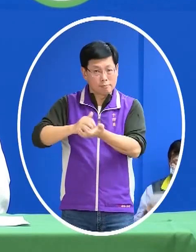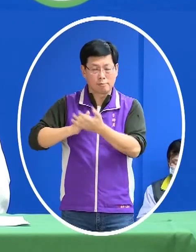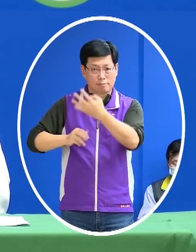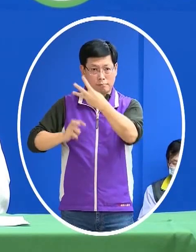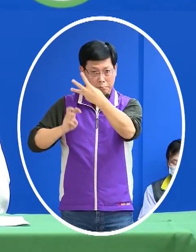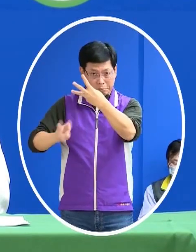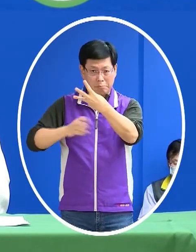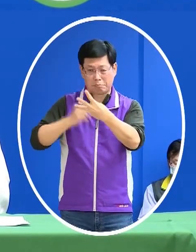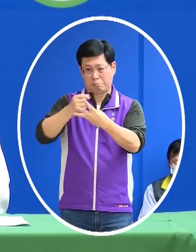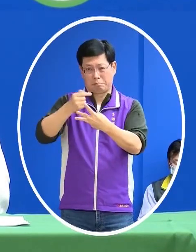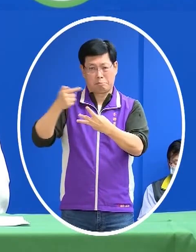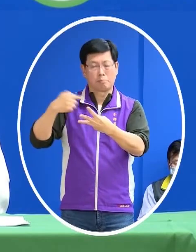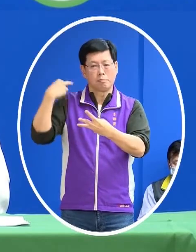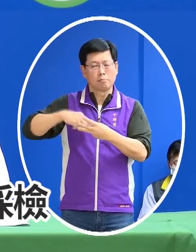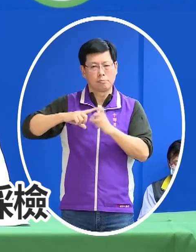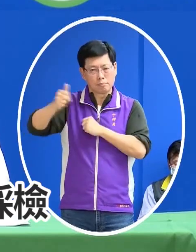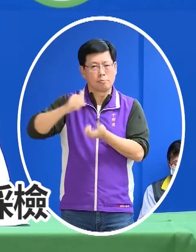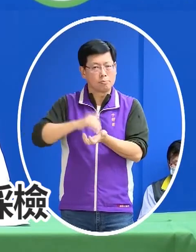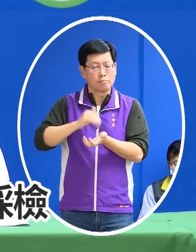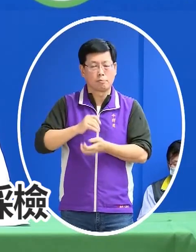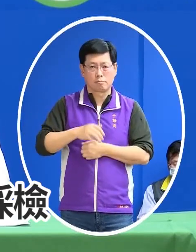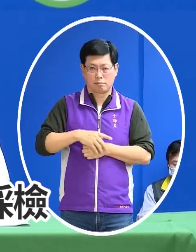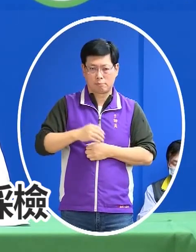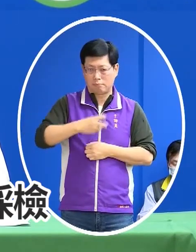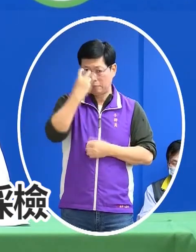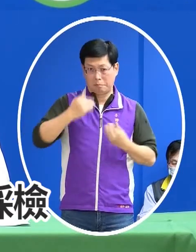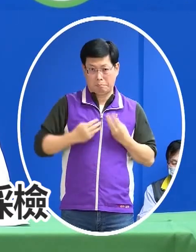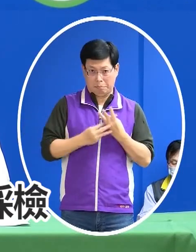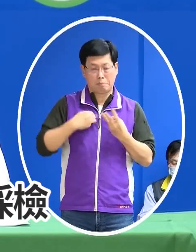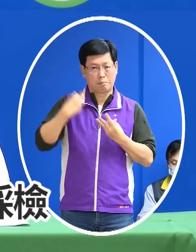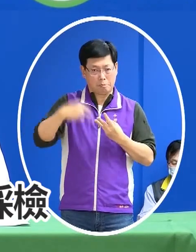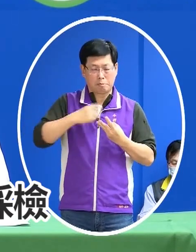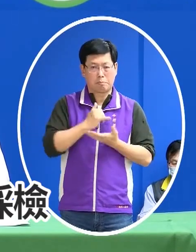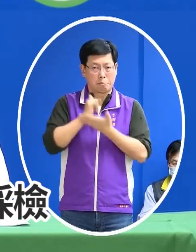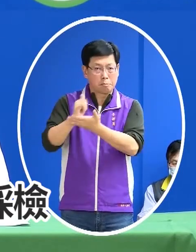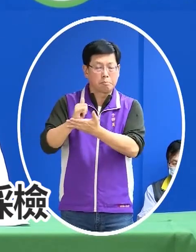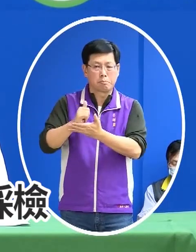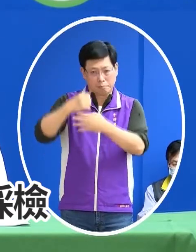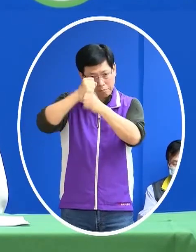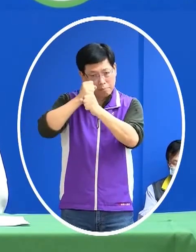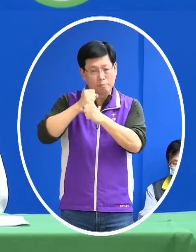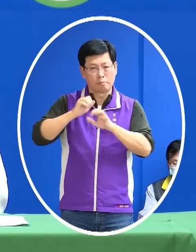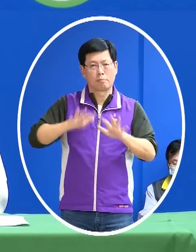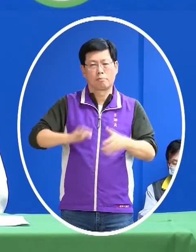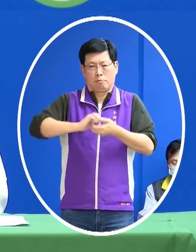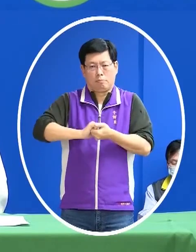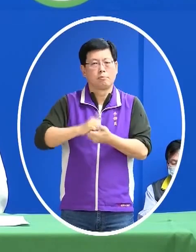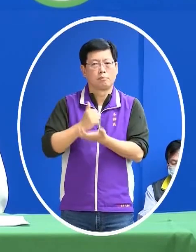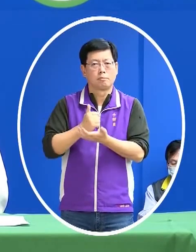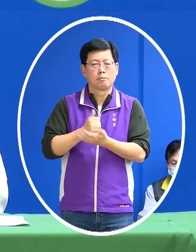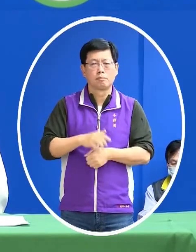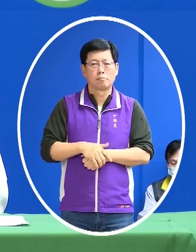30日因为症状持续回诊，那诊断出有肺炎，收住院裁检，那今天确